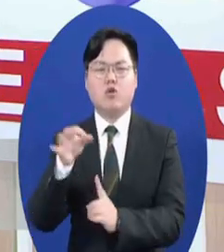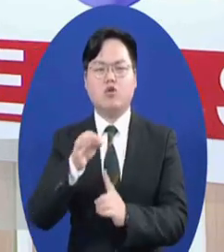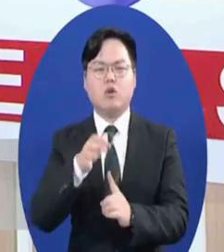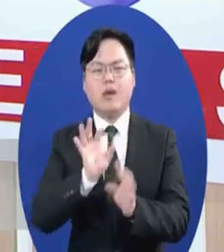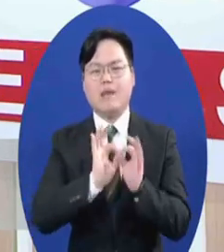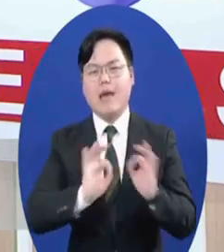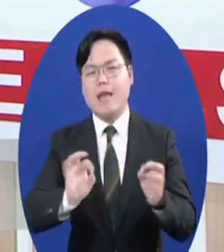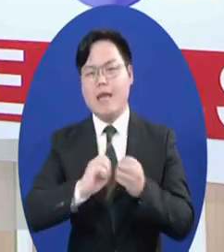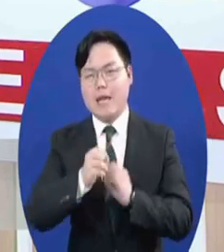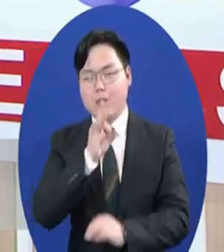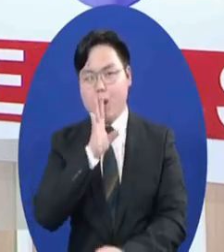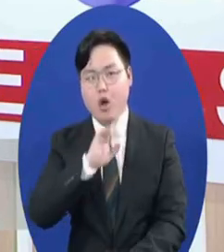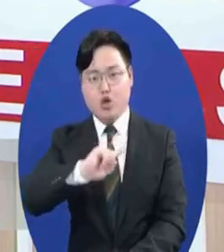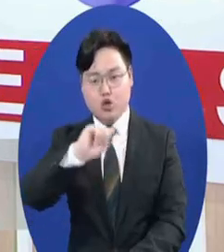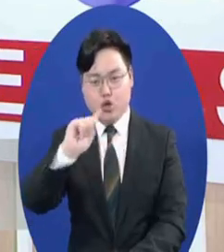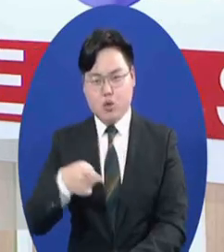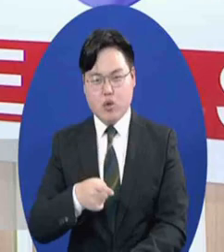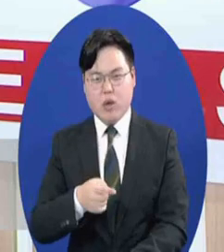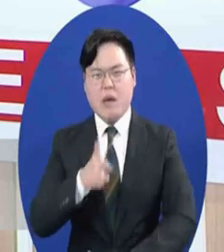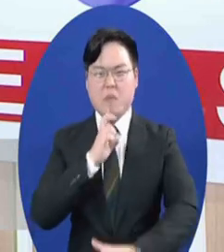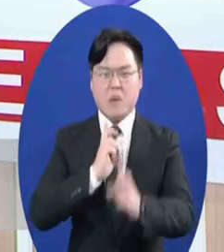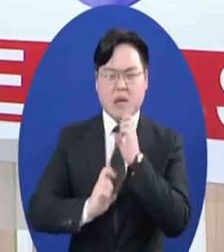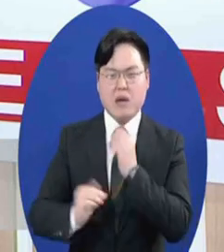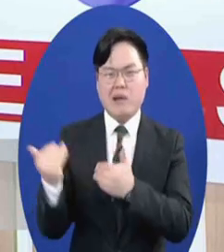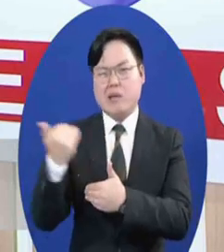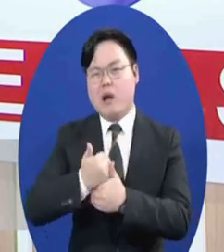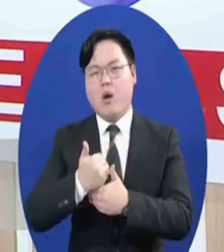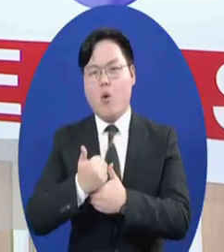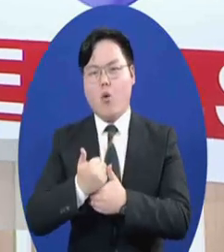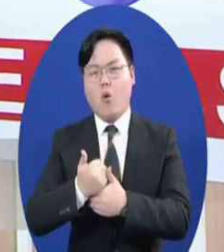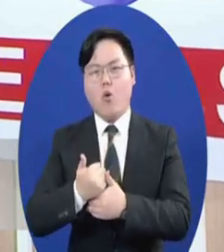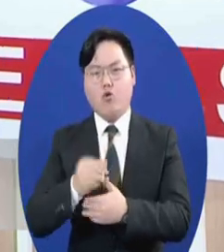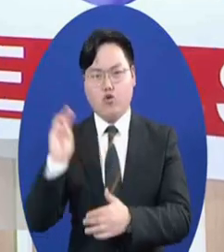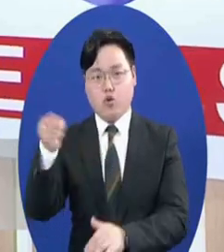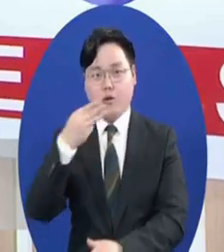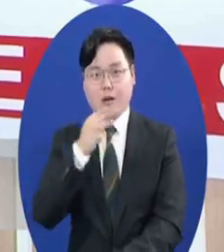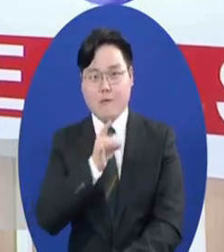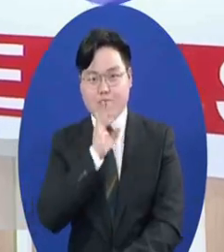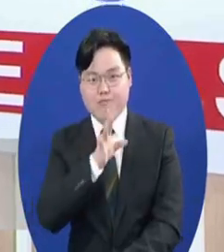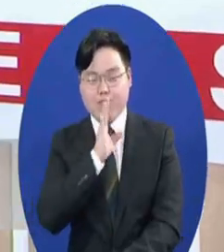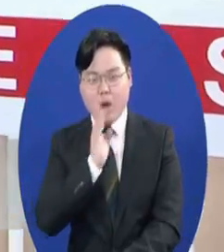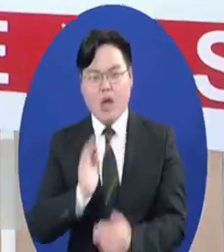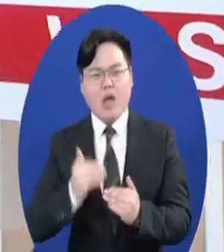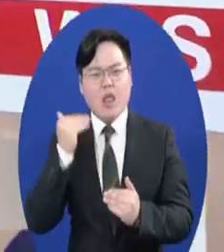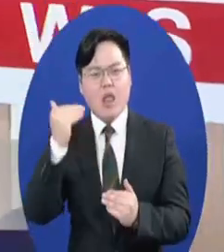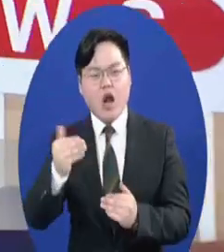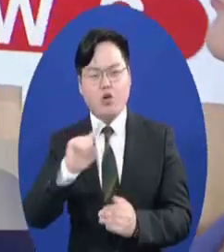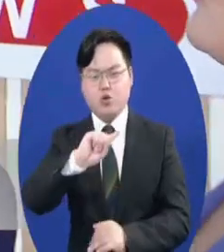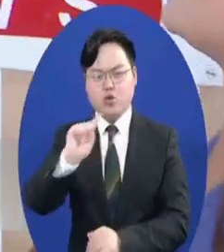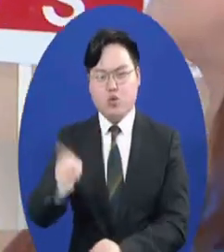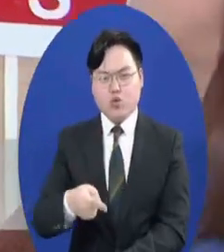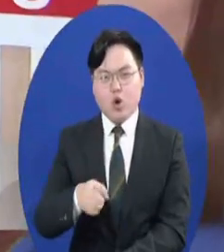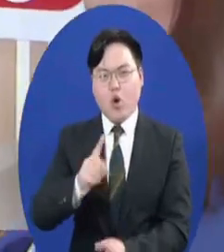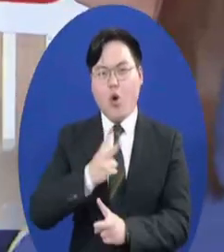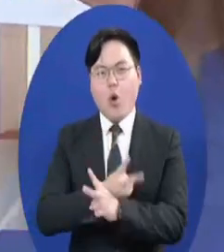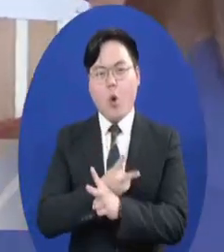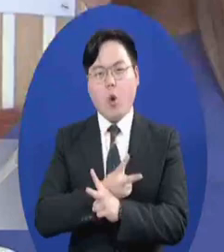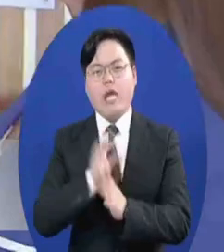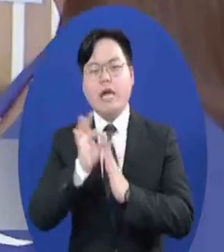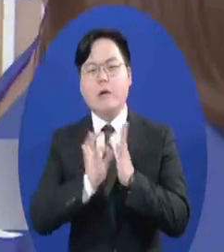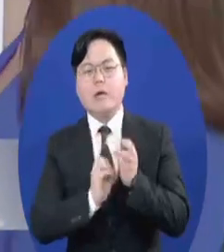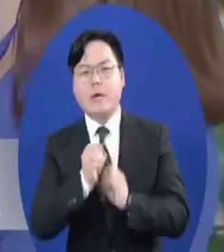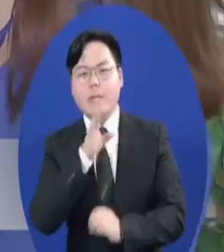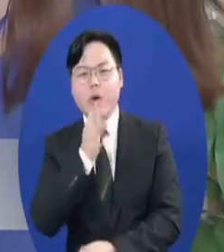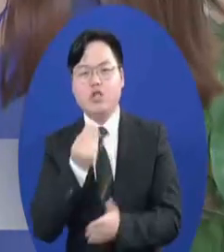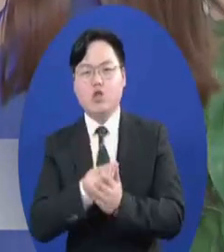ирнэ. Нэгэсэн тод зөвшөөрлийн энэ одоо хүн цогтол тоглоом дөрөв тодорхой болох нэ эрх зүйд л цаашдаа одоо энэ зөвшөөрлийн хууль дээр санал авах тийм хилцүүлгүүд хийх үү?